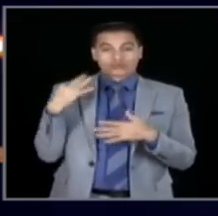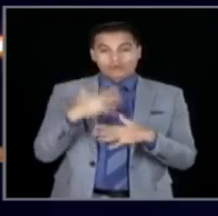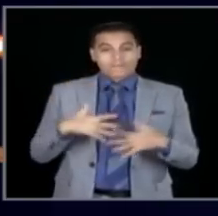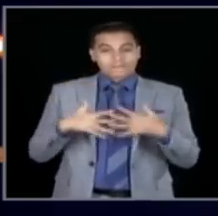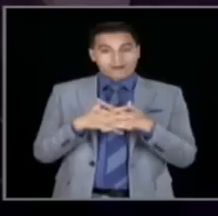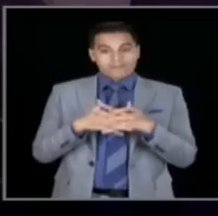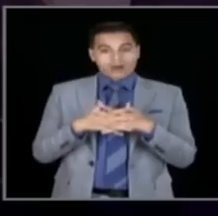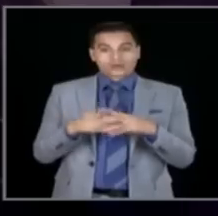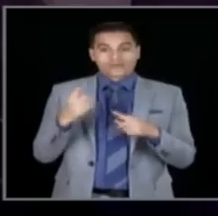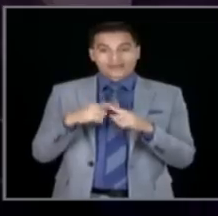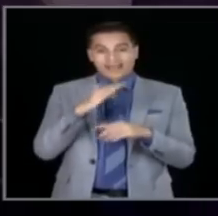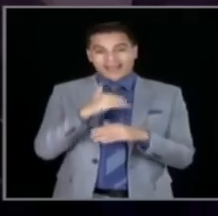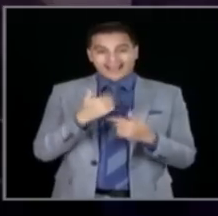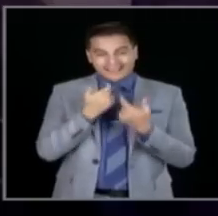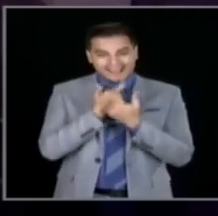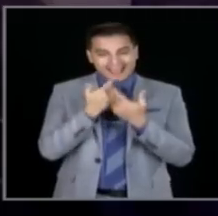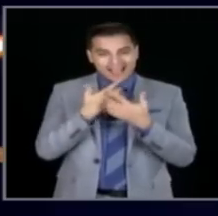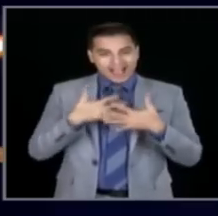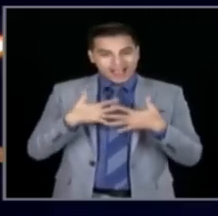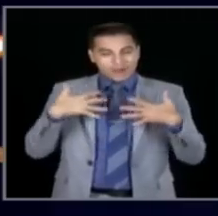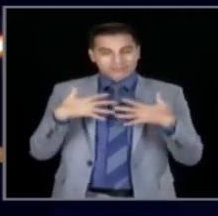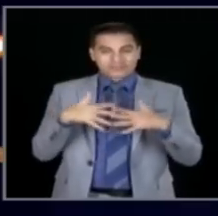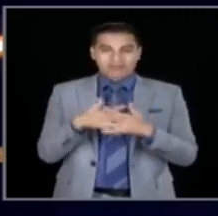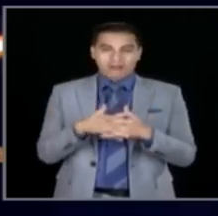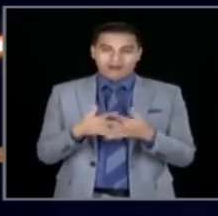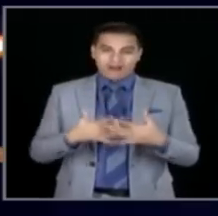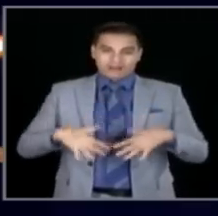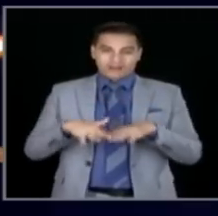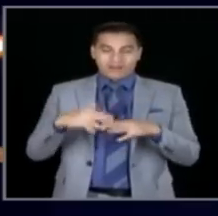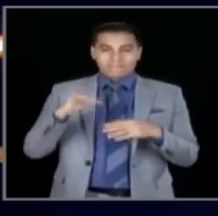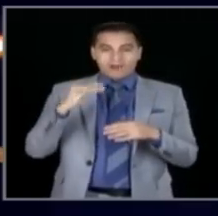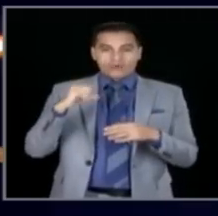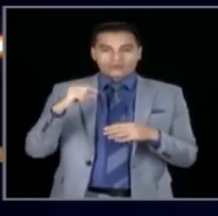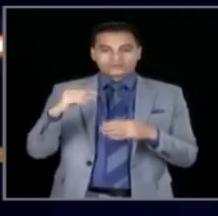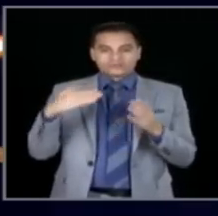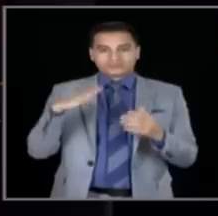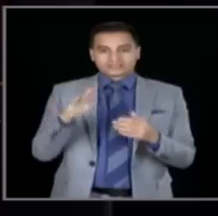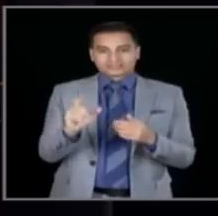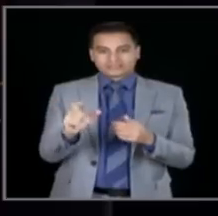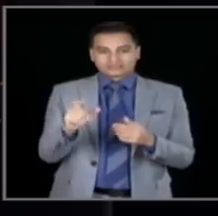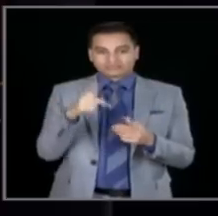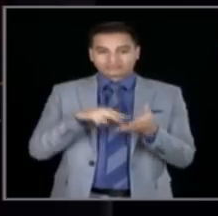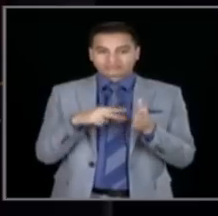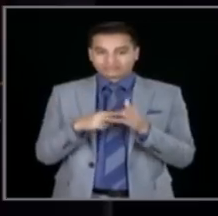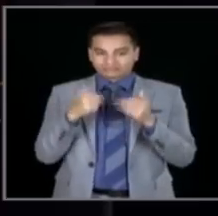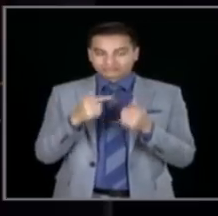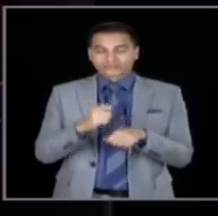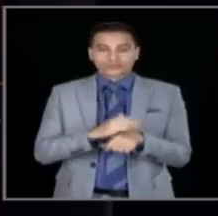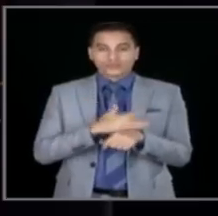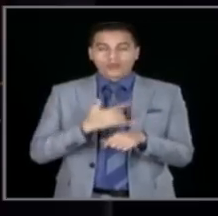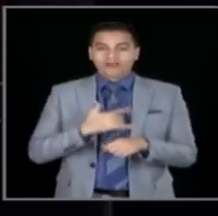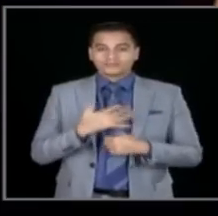اكيد تجربه، وجايين نضحك وننبسط مع بعض. تعالى محمود حسن. اهلا وسهلا. ازيك يا محمود؟ اهلا بحضرتك. شعورك